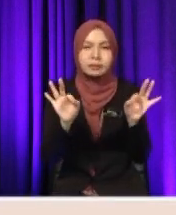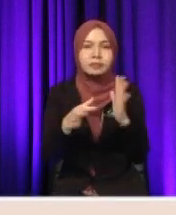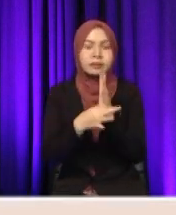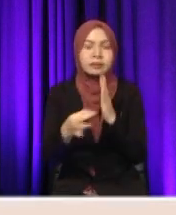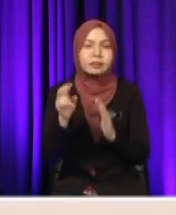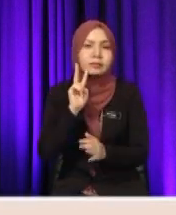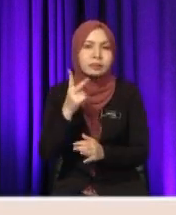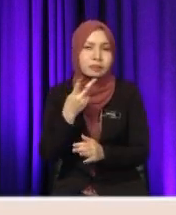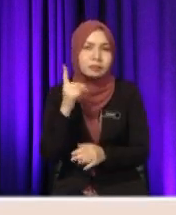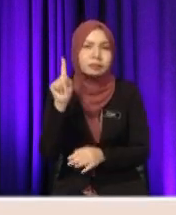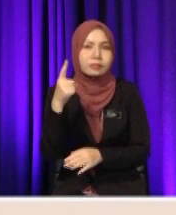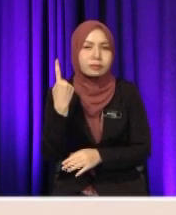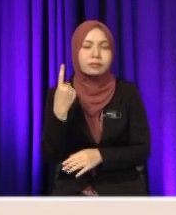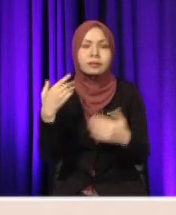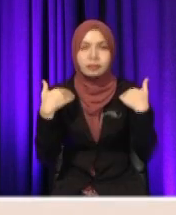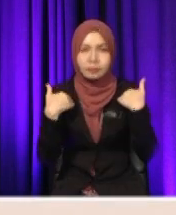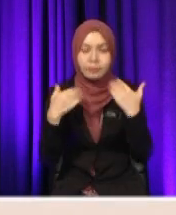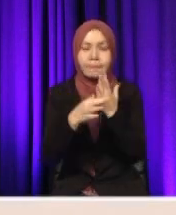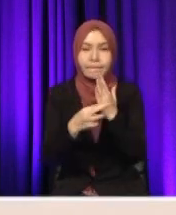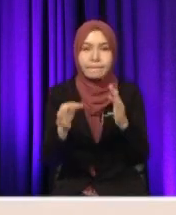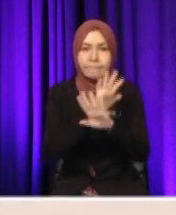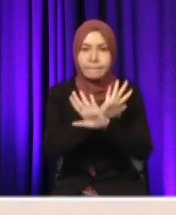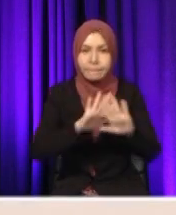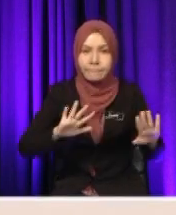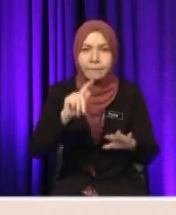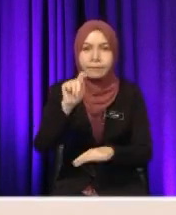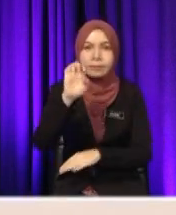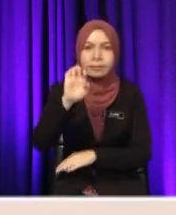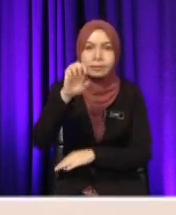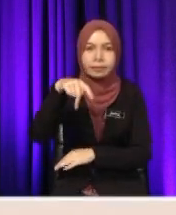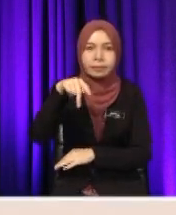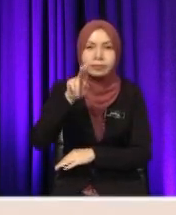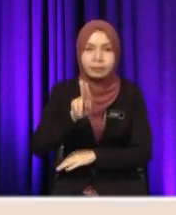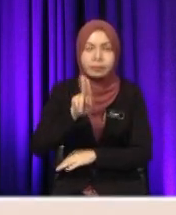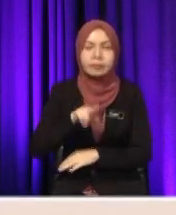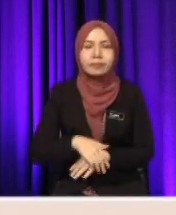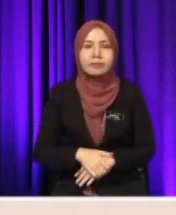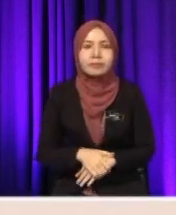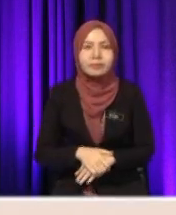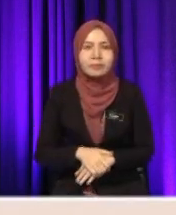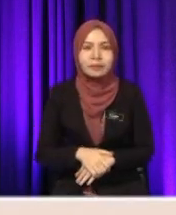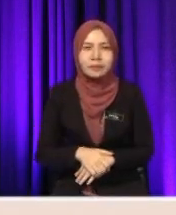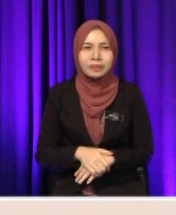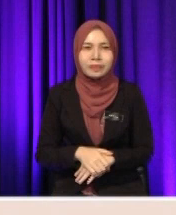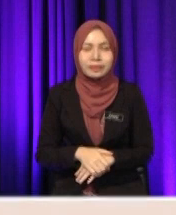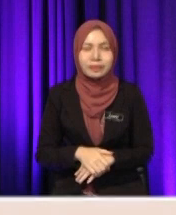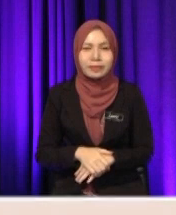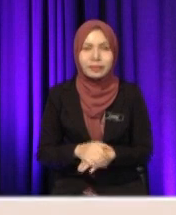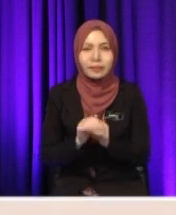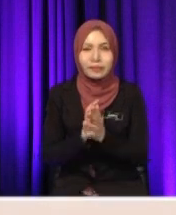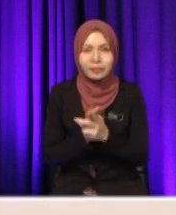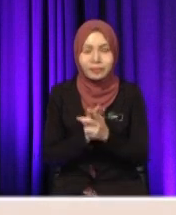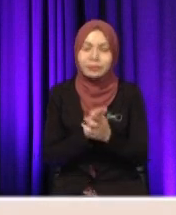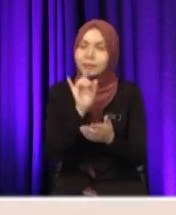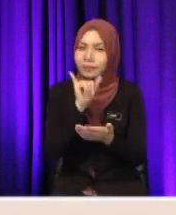satulah. Faham? Tapi yang lebih satu ni pun kita risau juga. Terlebih-terlebih lagi tambah berat badan. Okey, kita akan tengok juga dari